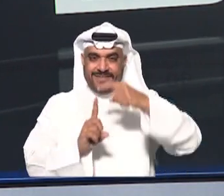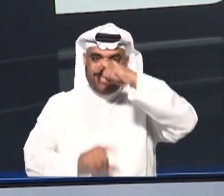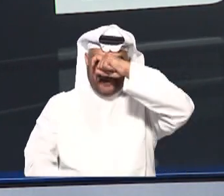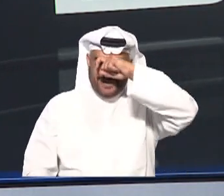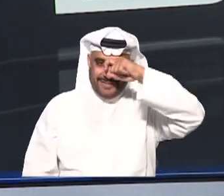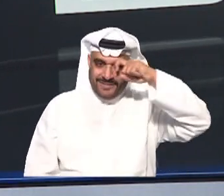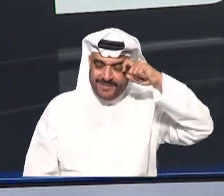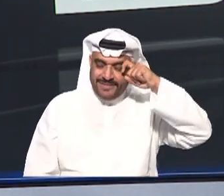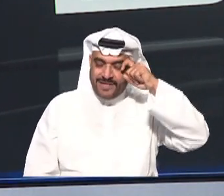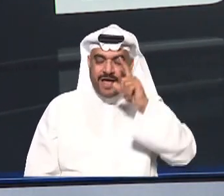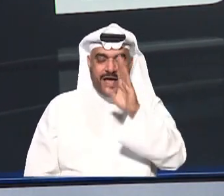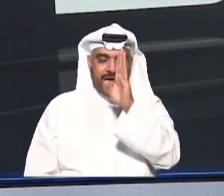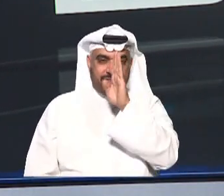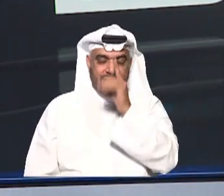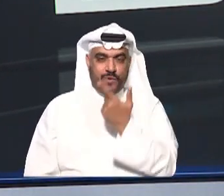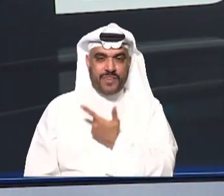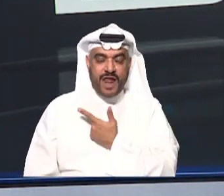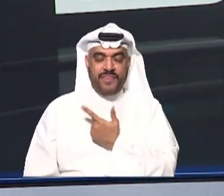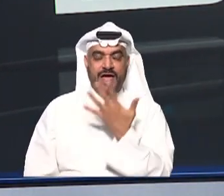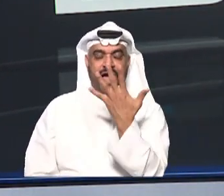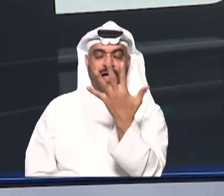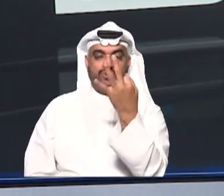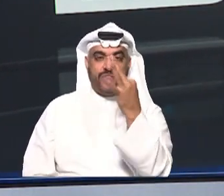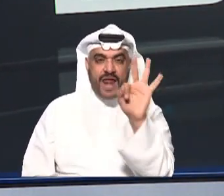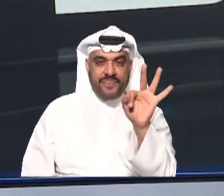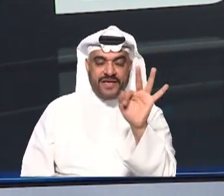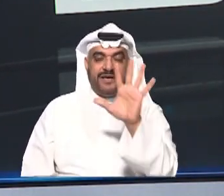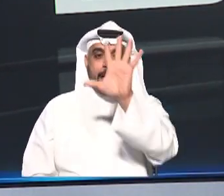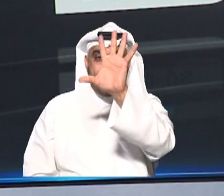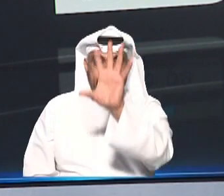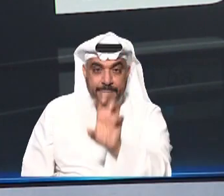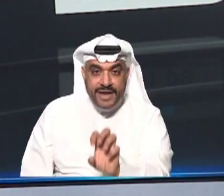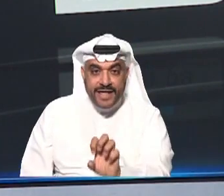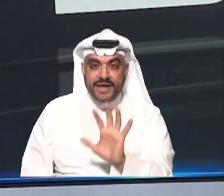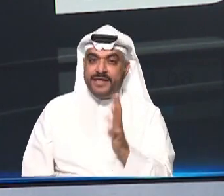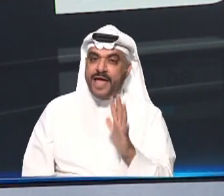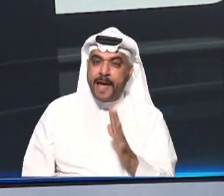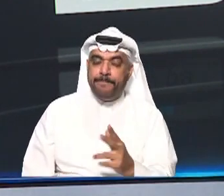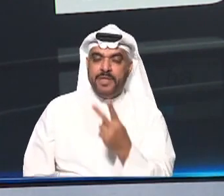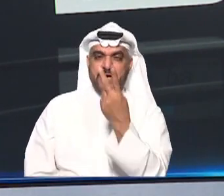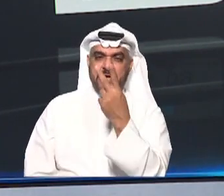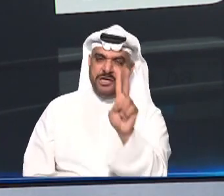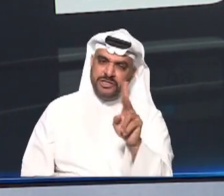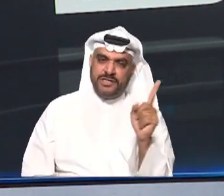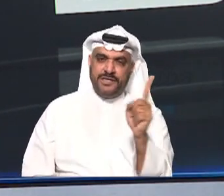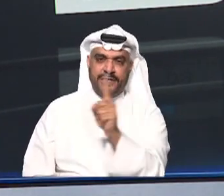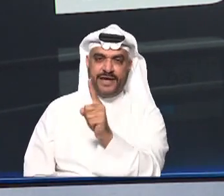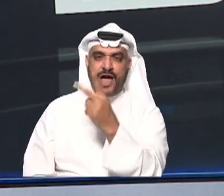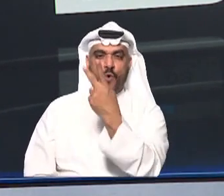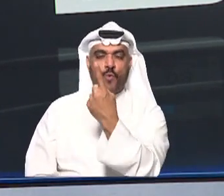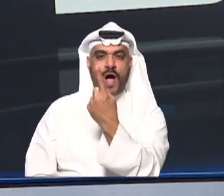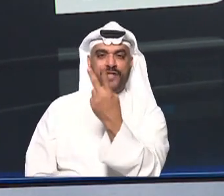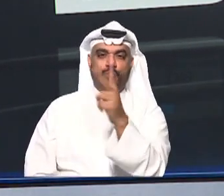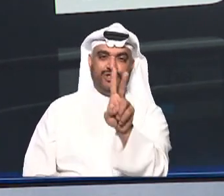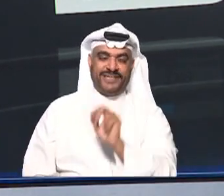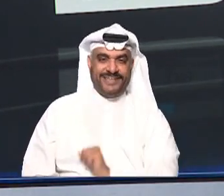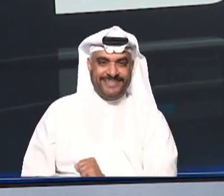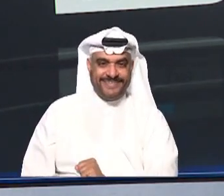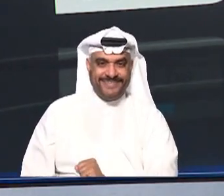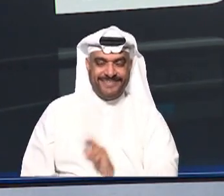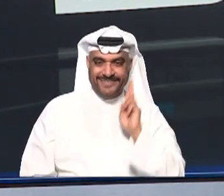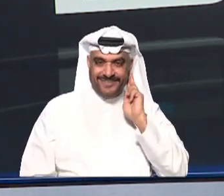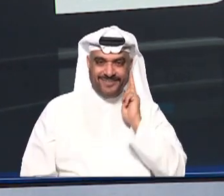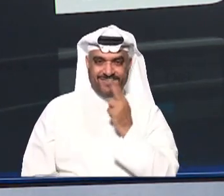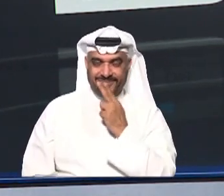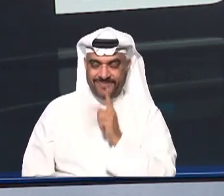متوقعة قد تصل إلى 35 درجة مئوية، بالنسبة للصغرى متفاوتة ما بين 20 إلى 21 درجة مئوية. أعزائي